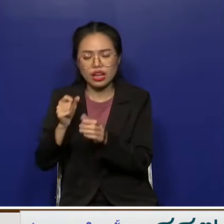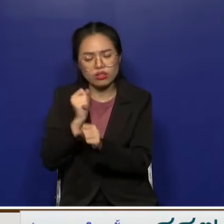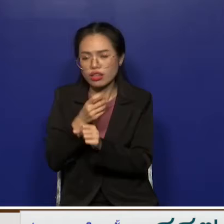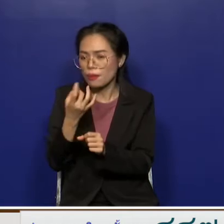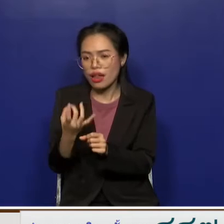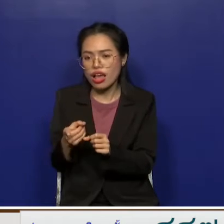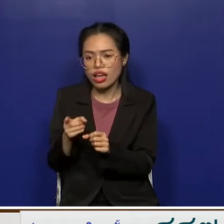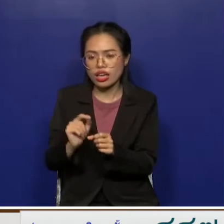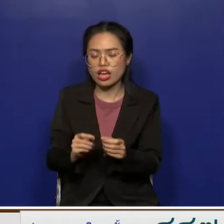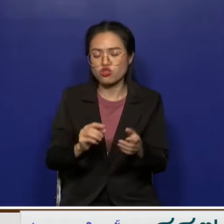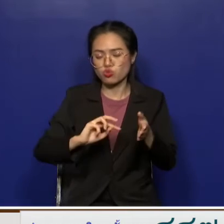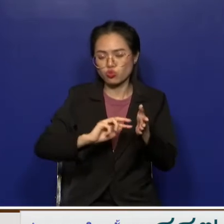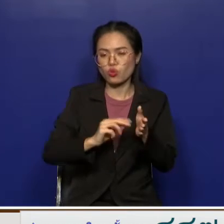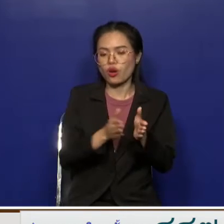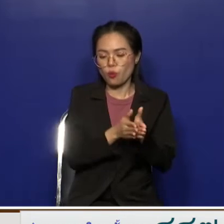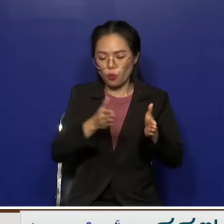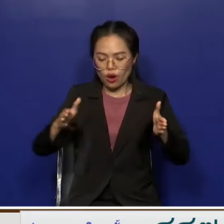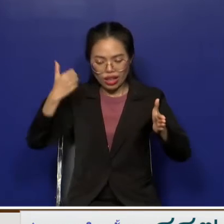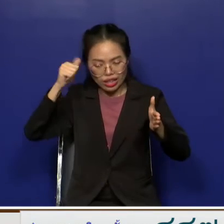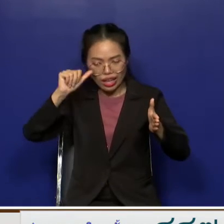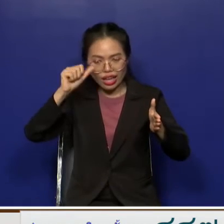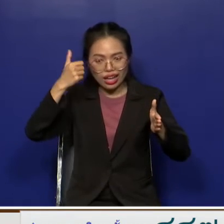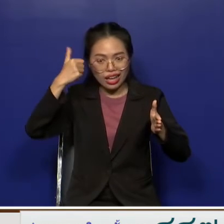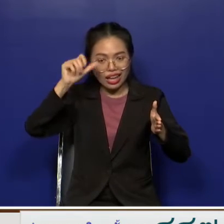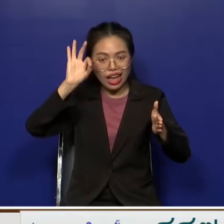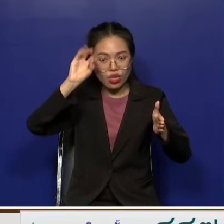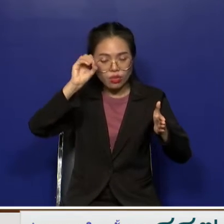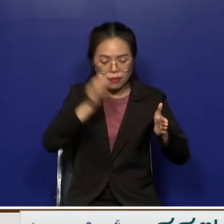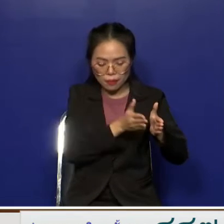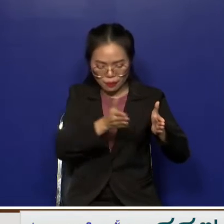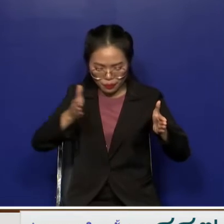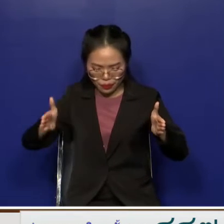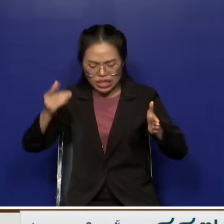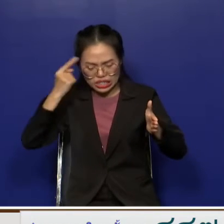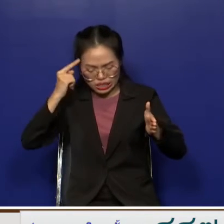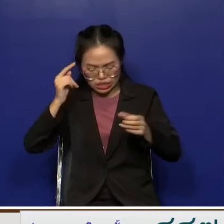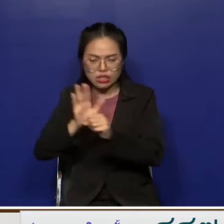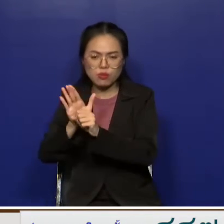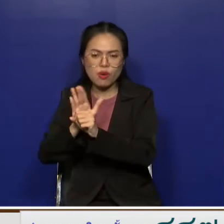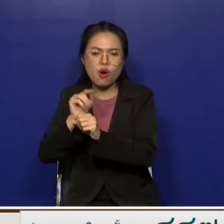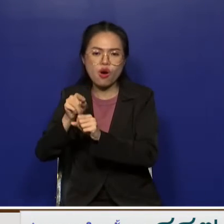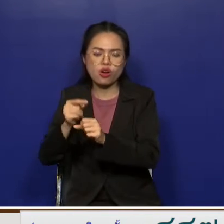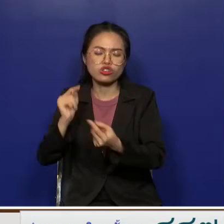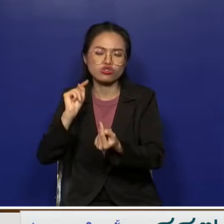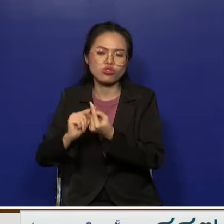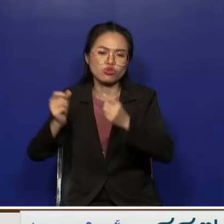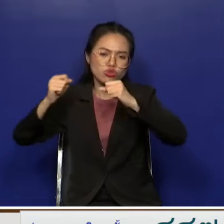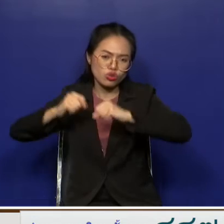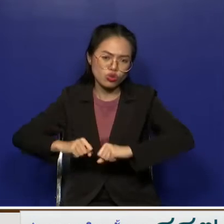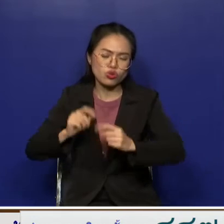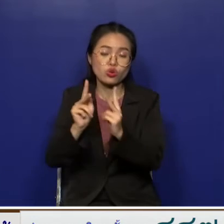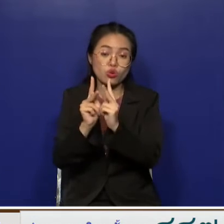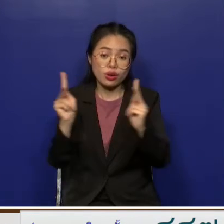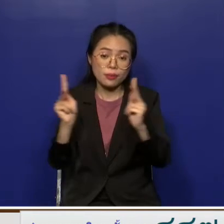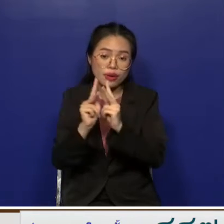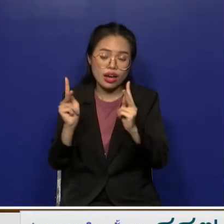ประเด็นที่สำคัญของ90วันนั้นคือมันก็คงจะเพียงพอตามที่ได้มีการตกลงในกรรมการด้ว